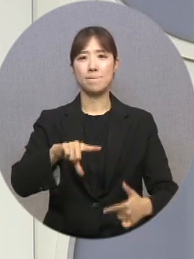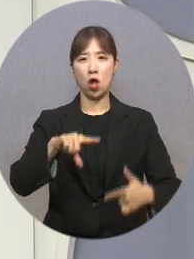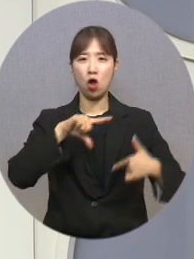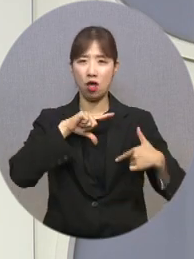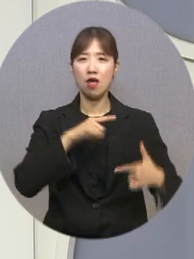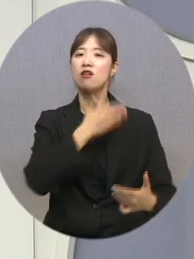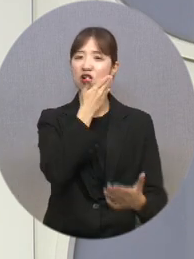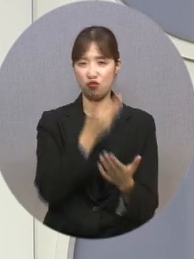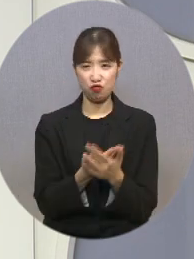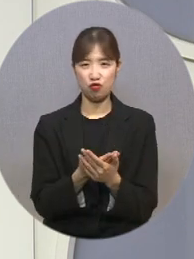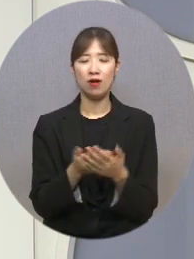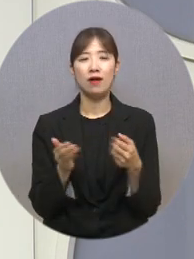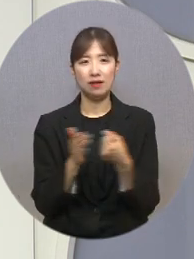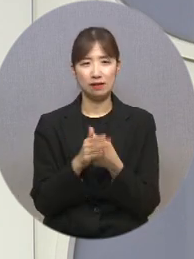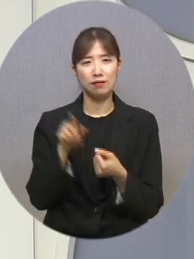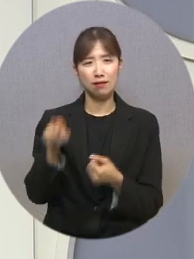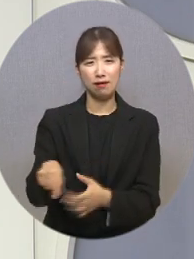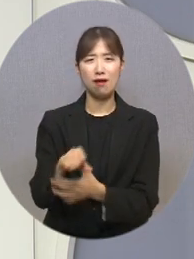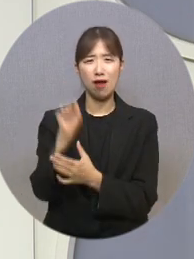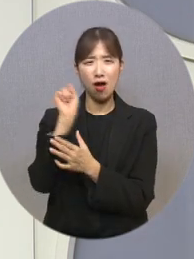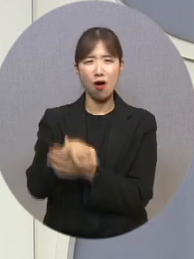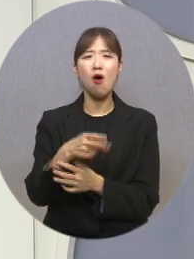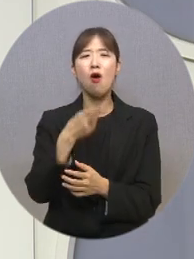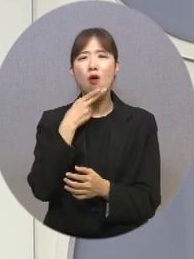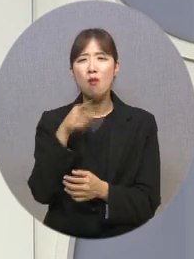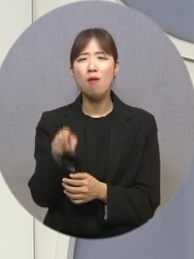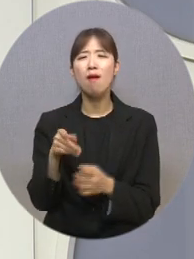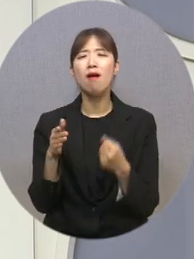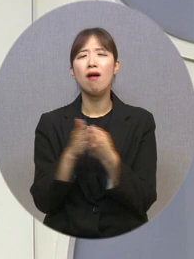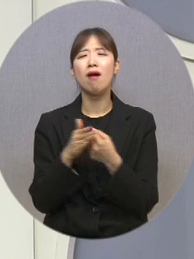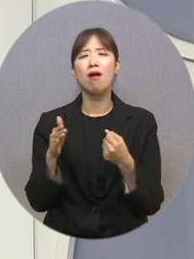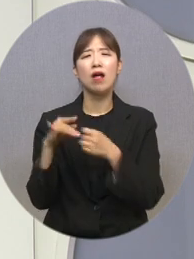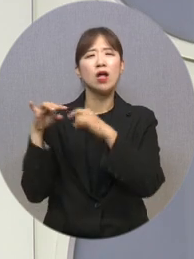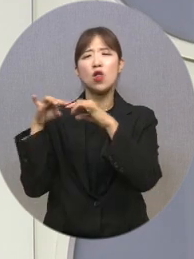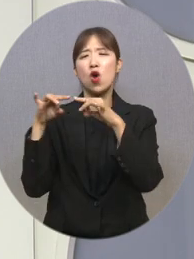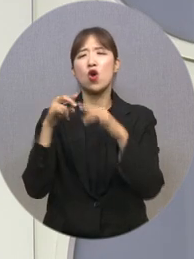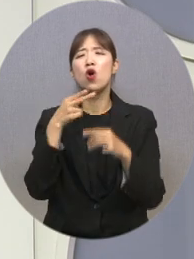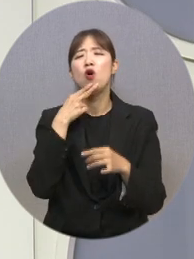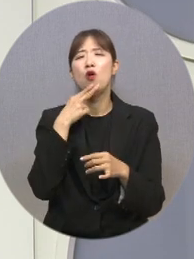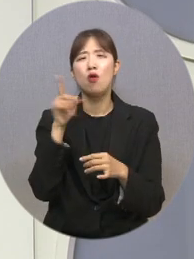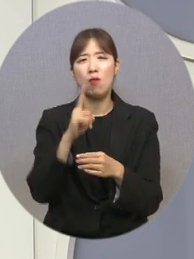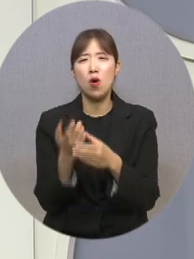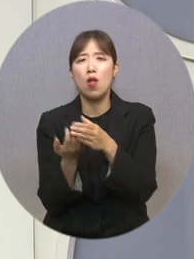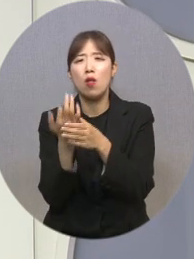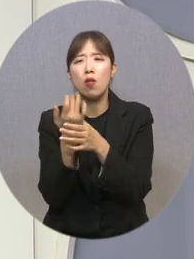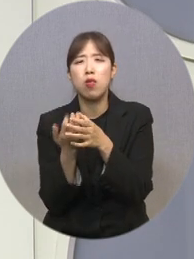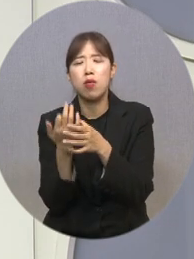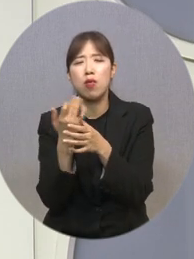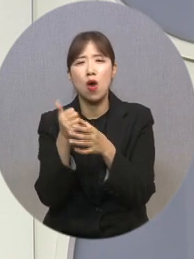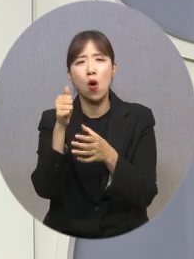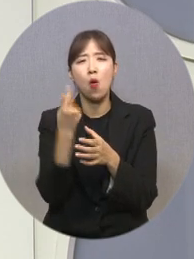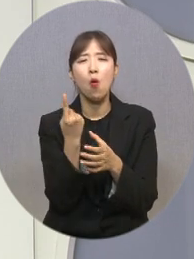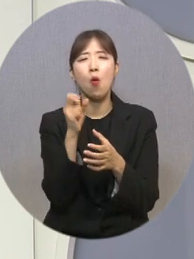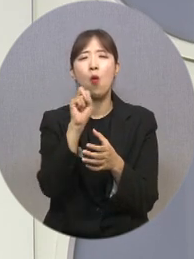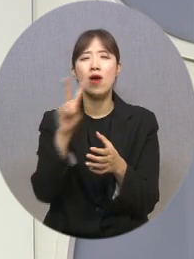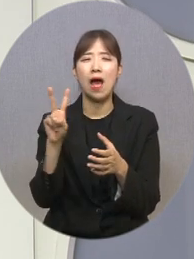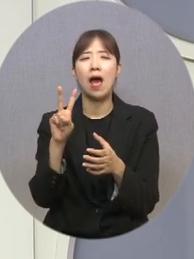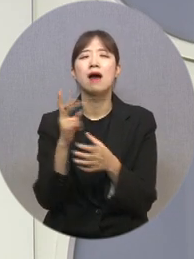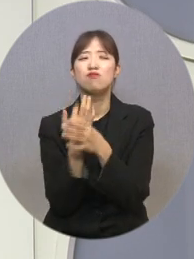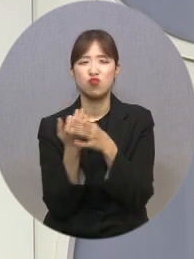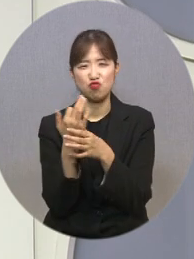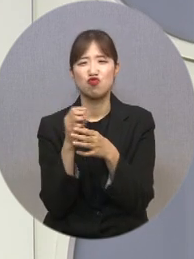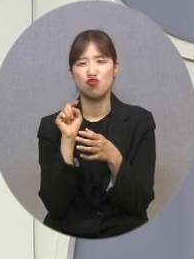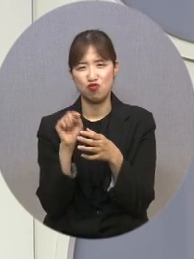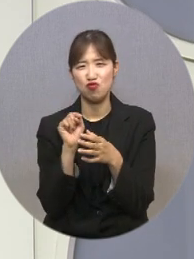당시에 무허가 건물이라서 일단 전기가 안 들어옵니다. 아. 그래서 이제 호롱불하고 좀 비슷한데 좀 밝은 게 호야불이라고 하는데요.